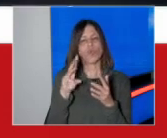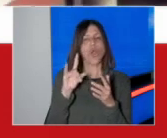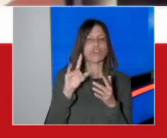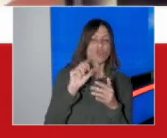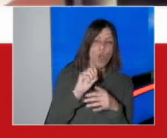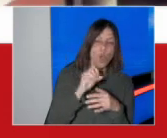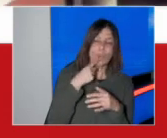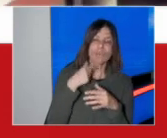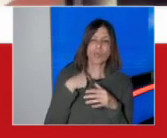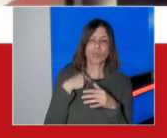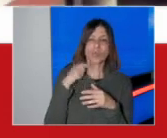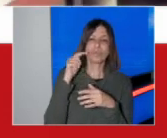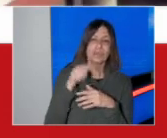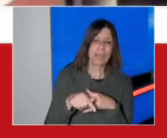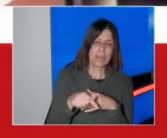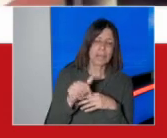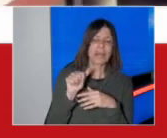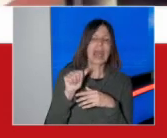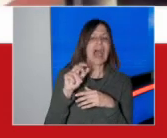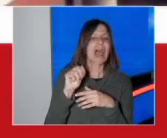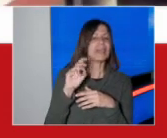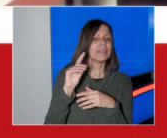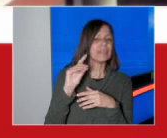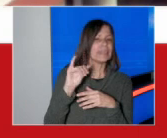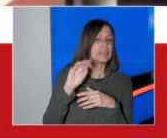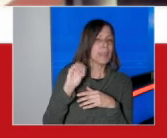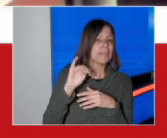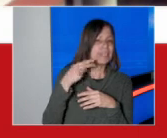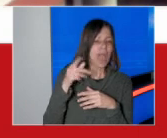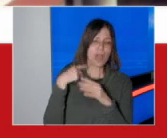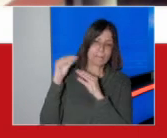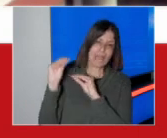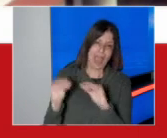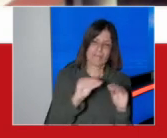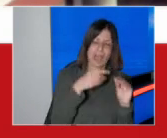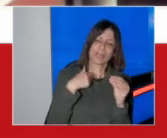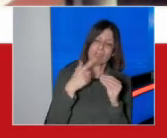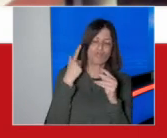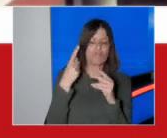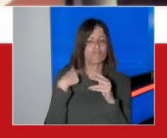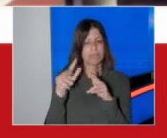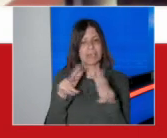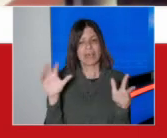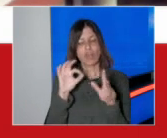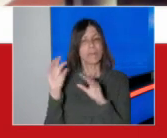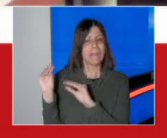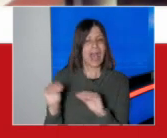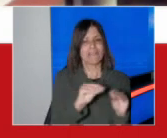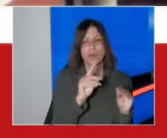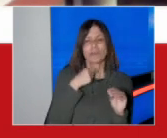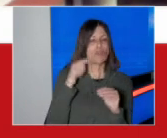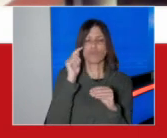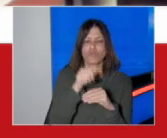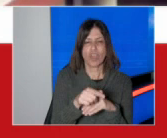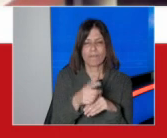העולמי, שאנחנו מגיעים לאנדמיה, אני גם אמרתי בעצמי שאני חושב שאנחנו במצב של מעבר, ואני מקווה שאנחנו במצב של מעבר, זה לא אומר שאנחנו שם, אני לא